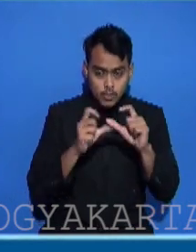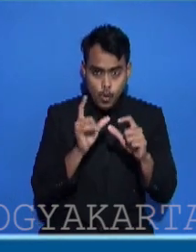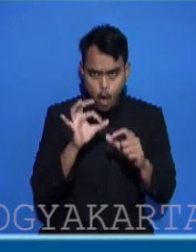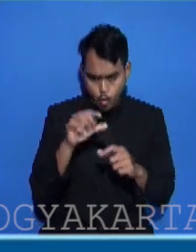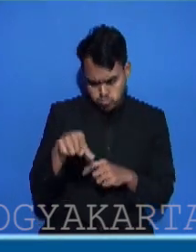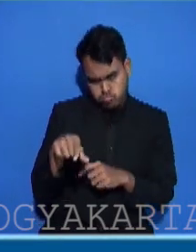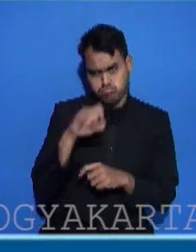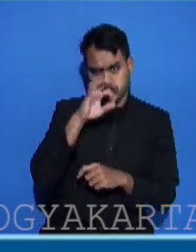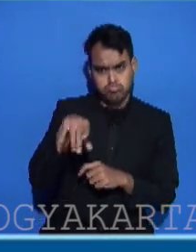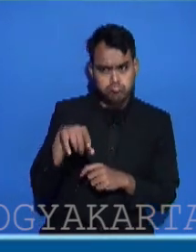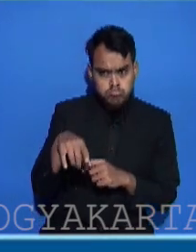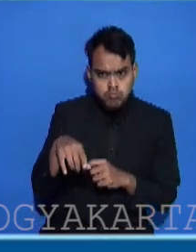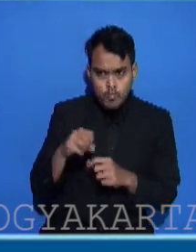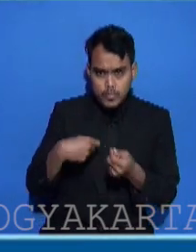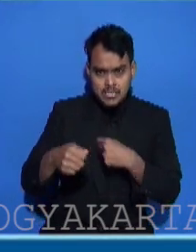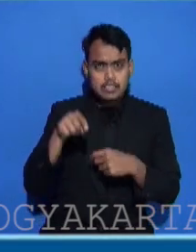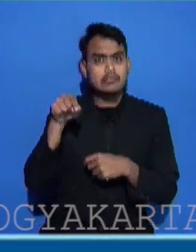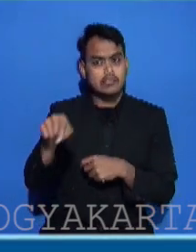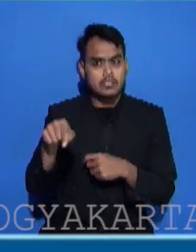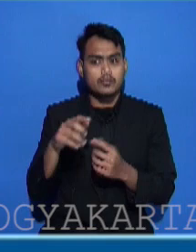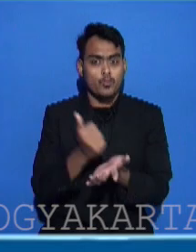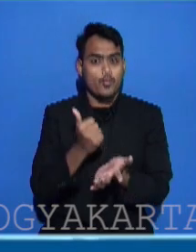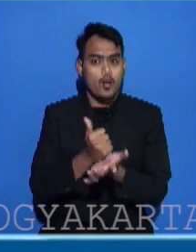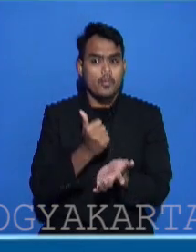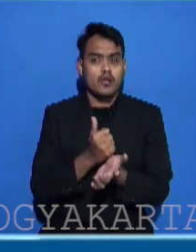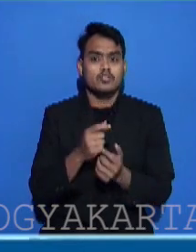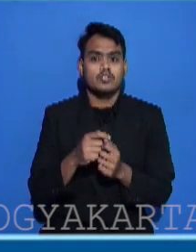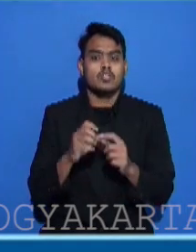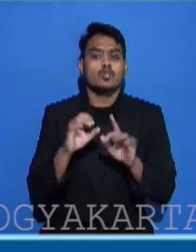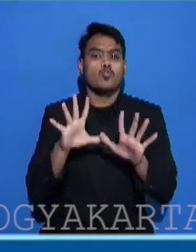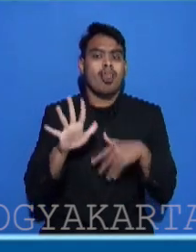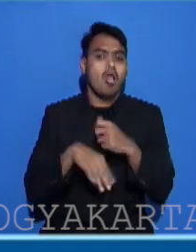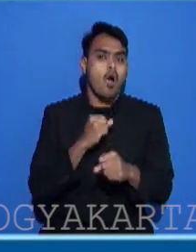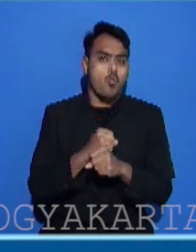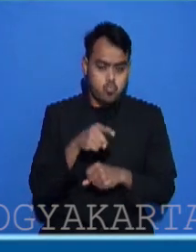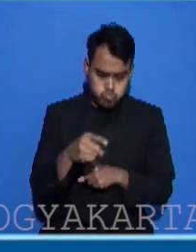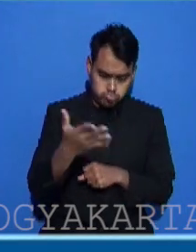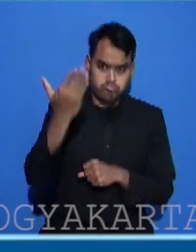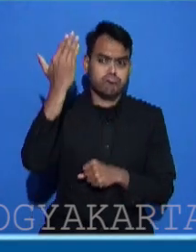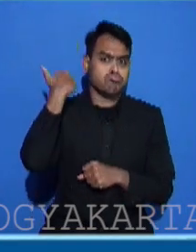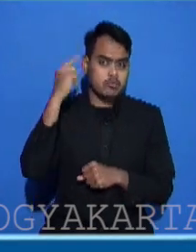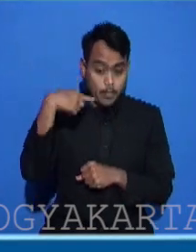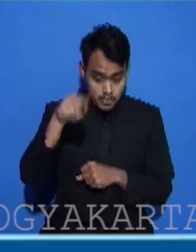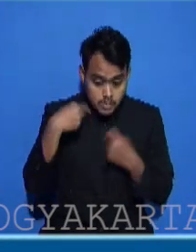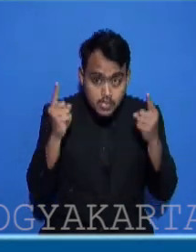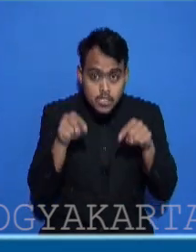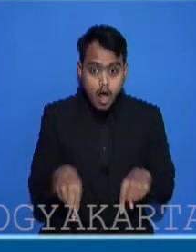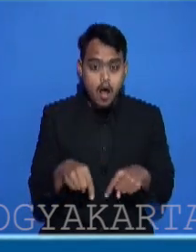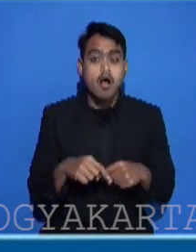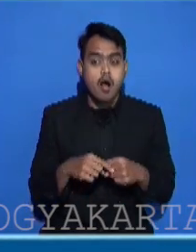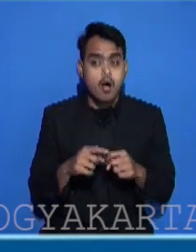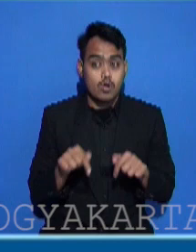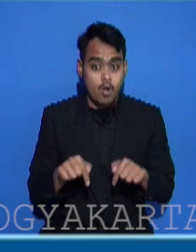ngandharaken bilih usaha ing papan menika sampun puluhan taun. Keporo saking wontenipun usaha kerajinan menika,